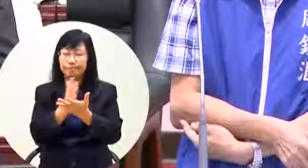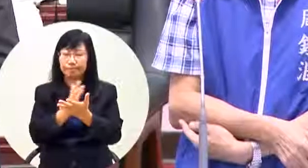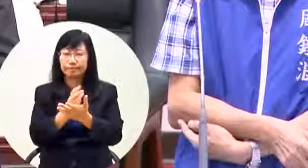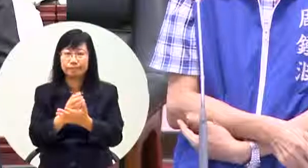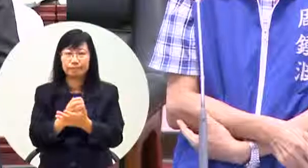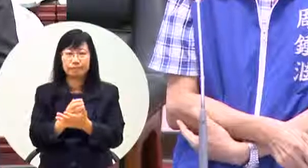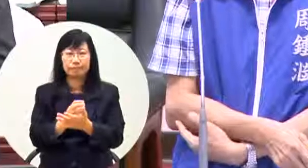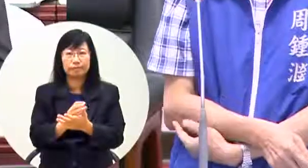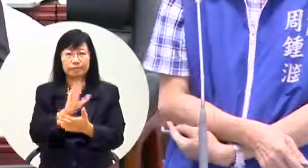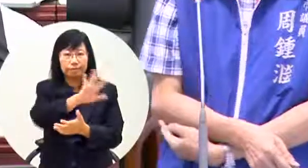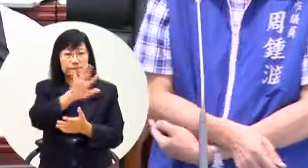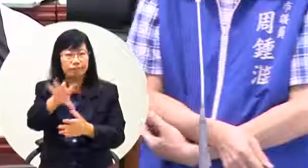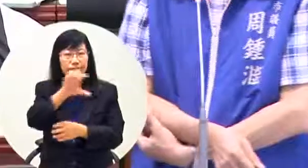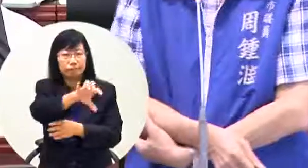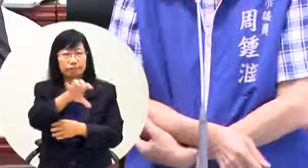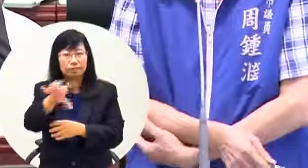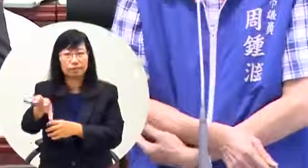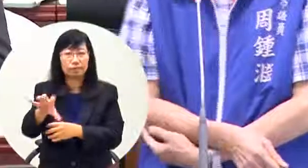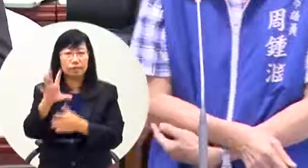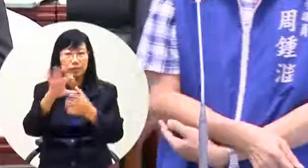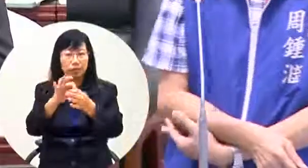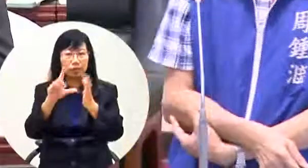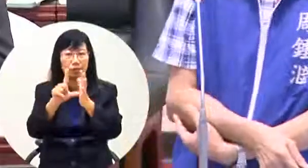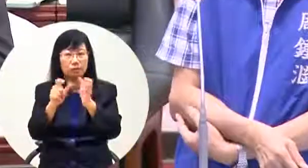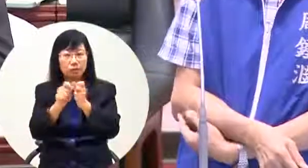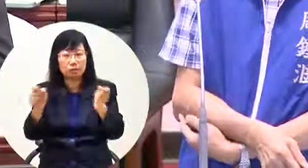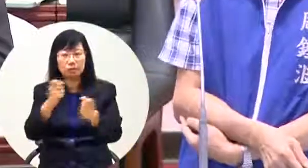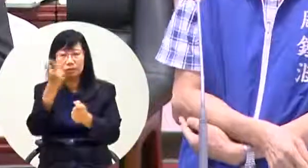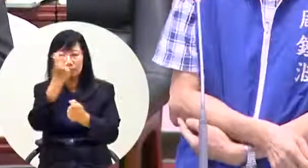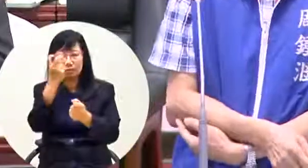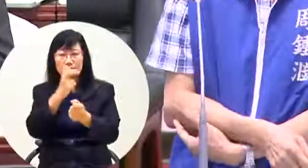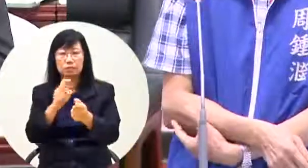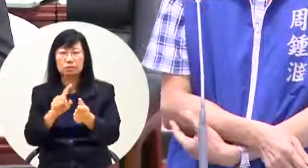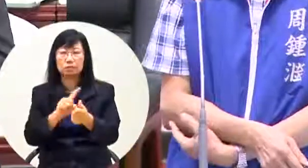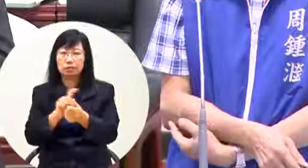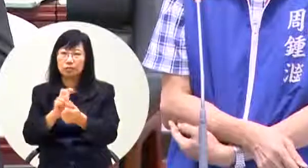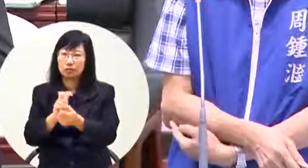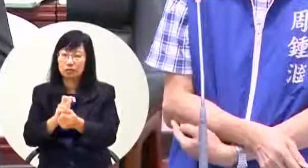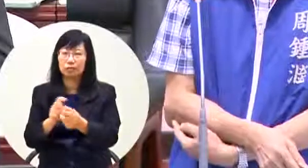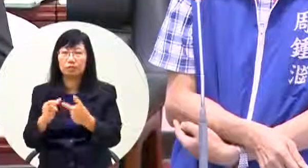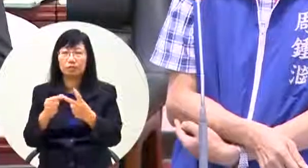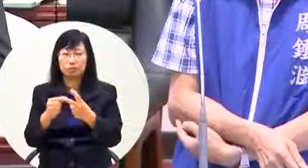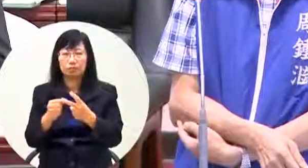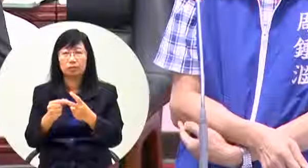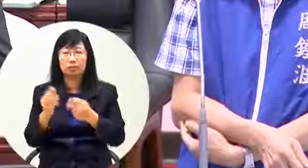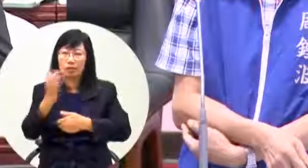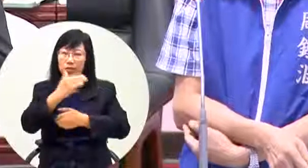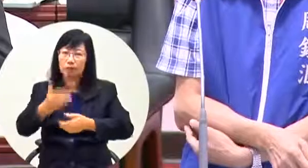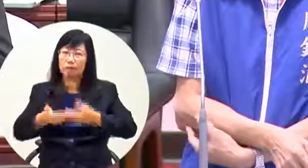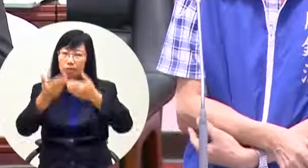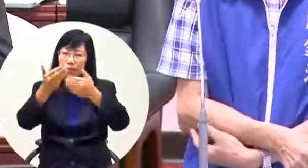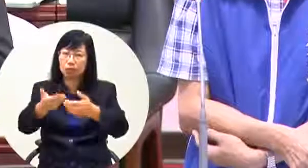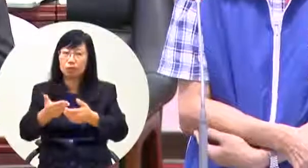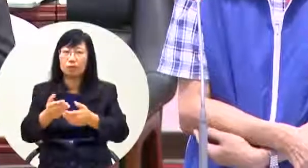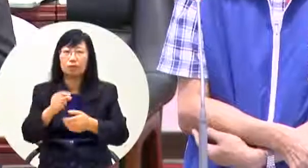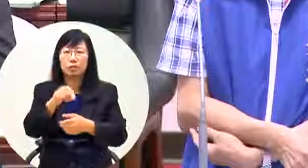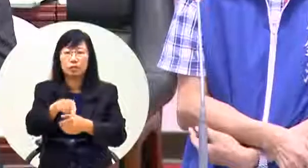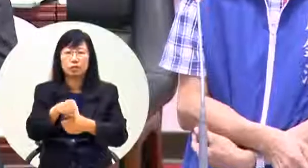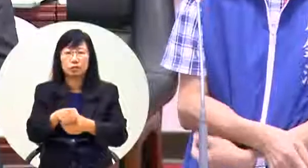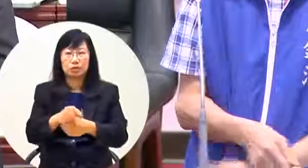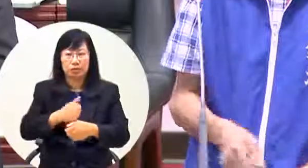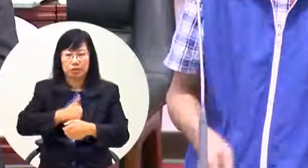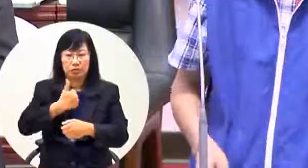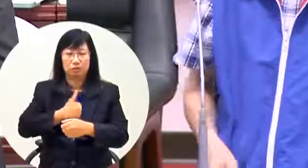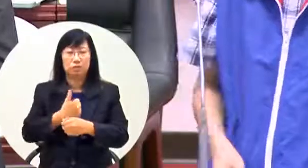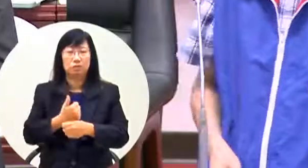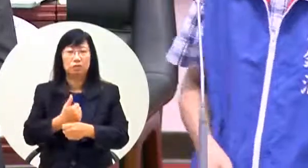这一个长照。或者是这一个托育的这一个需求，去把这一个需求真实性的我们去满足，看是不是